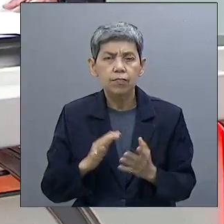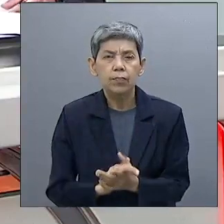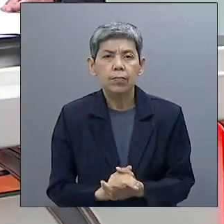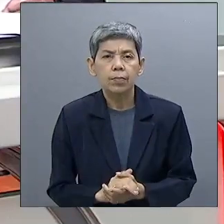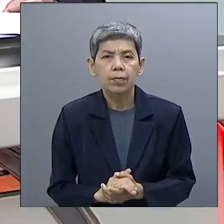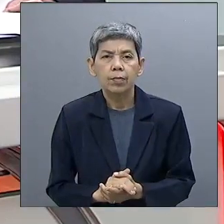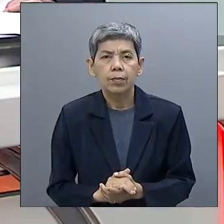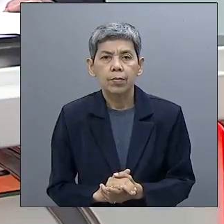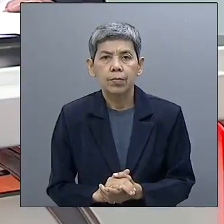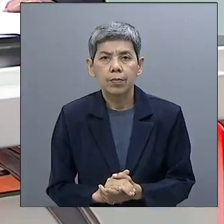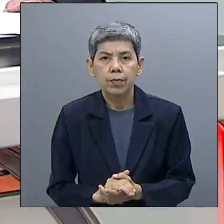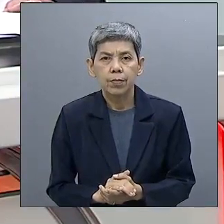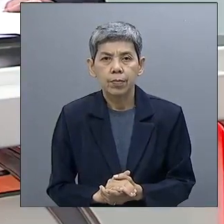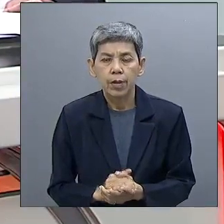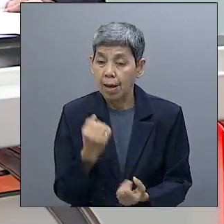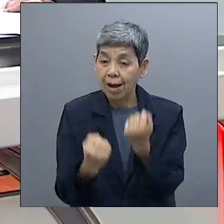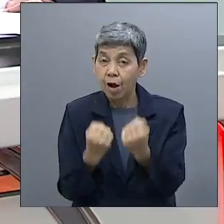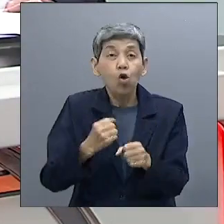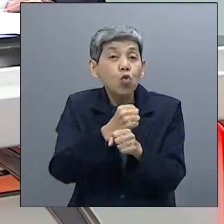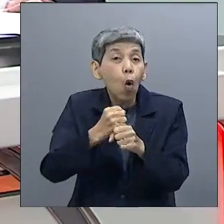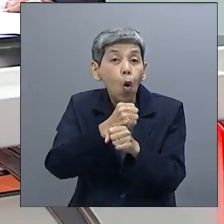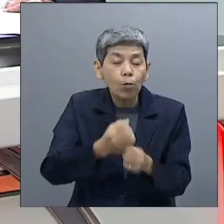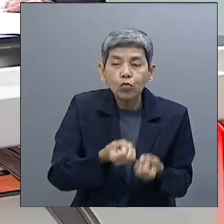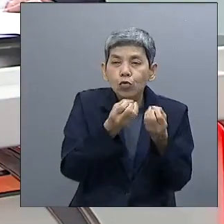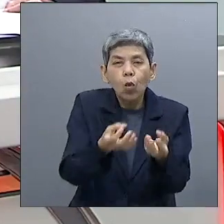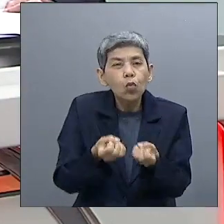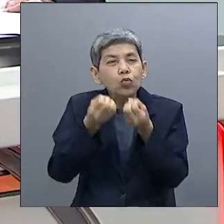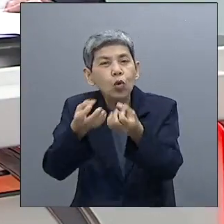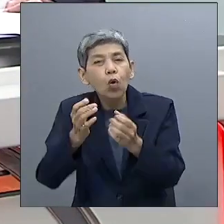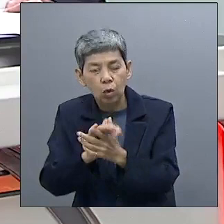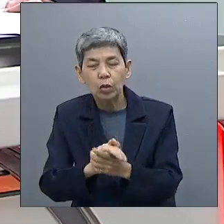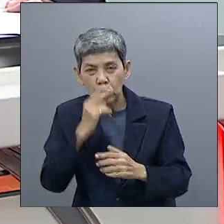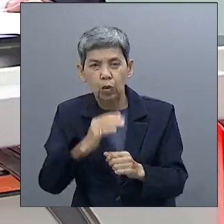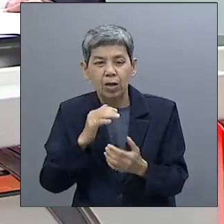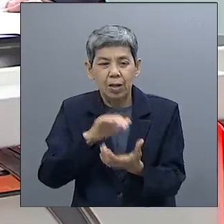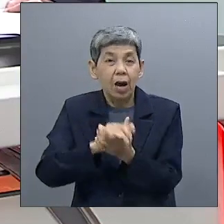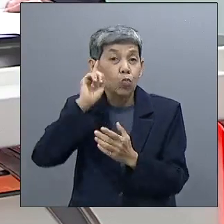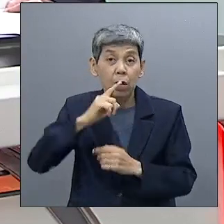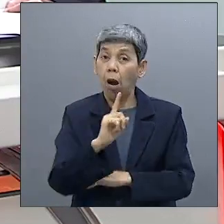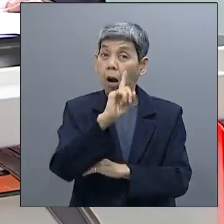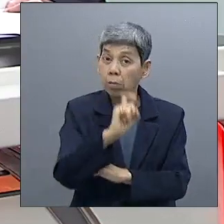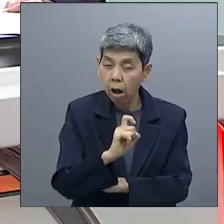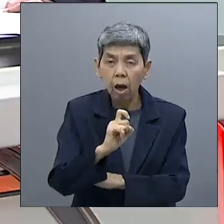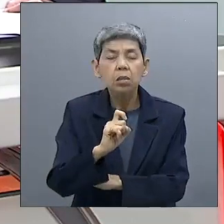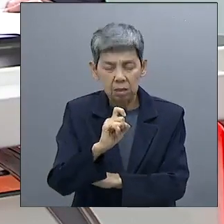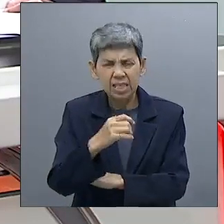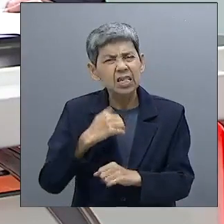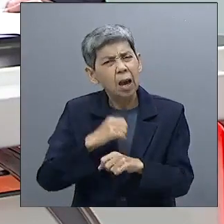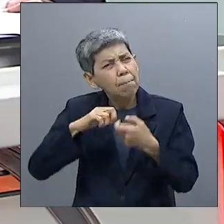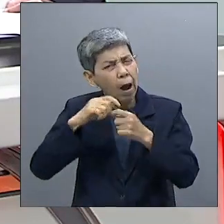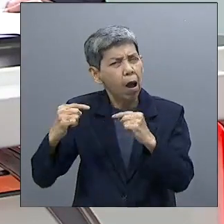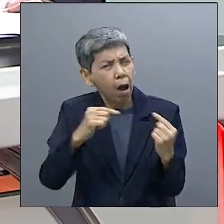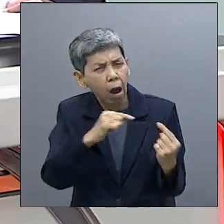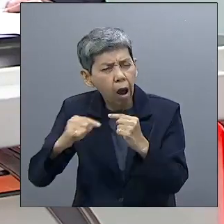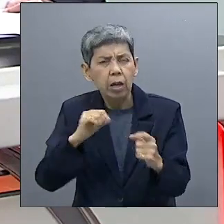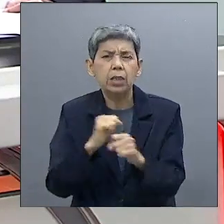คดีรถส่งนมในอำเภอนาบอนจังหวัดนครศรีธรรมราชเป็นเหตุให้ภรรยาคนขับเสียชีวิตเมื่อ 4วันก่อนจากปมขัดแย้ง